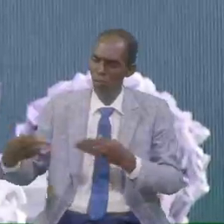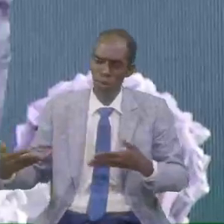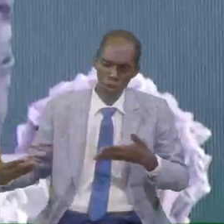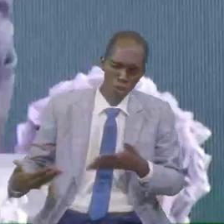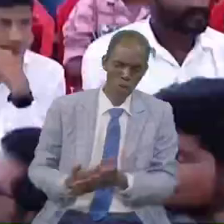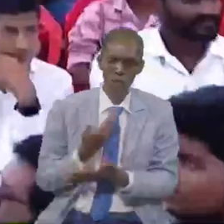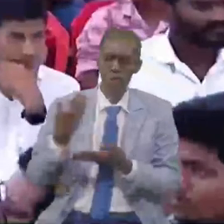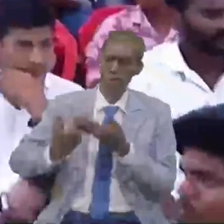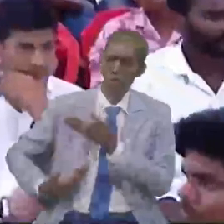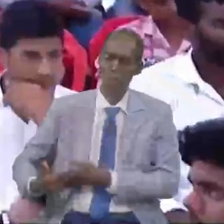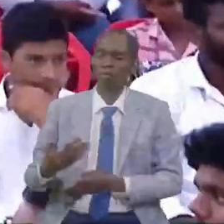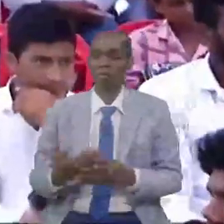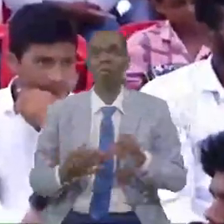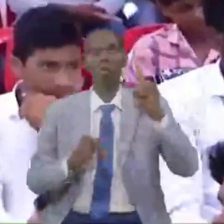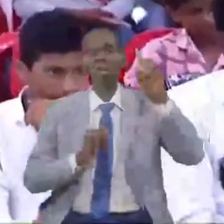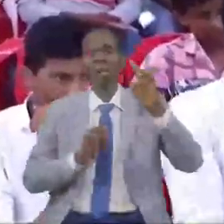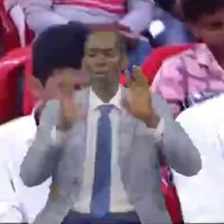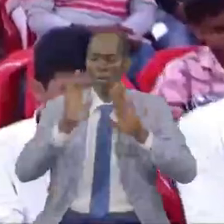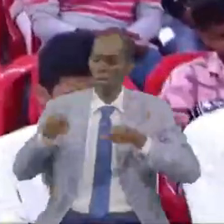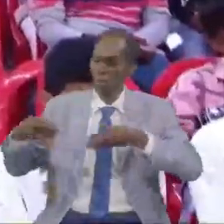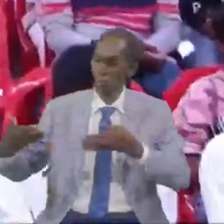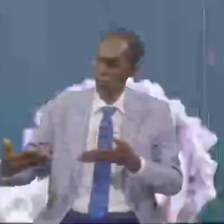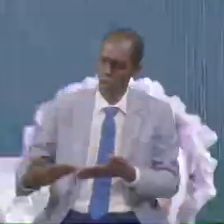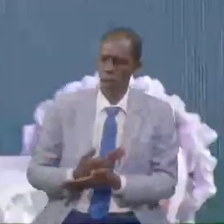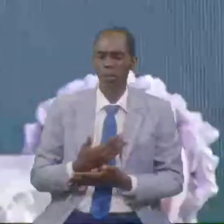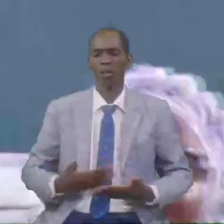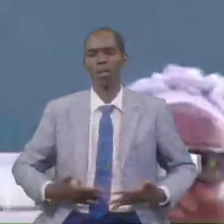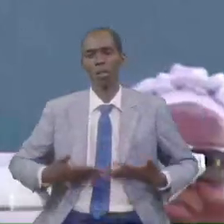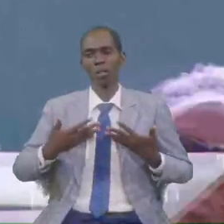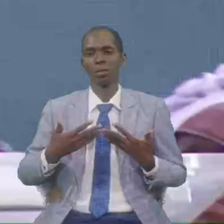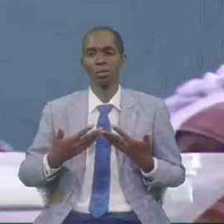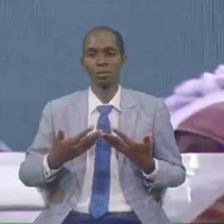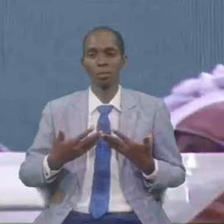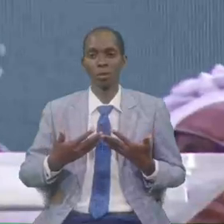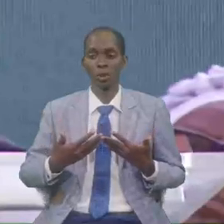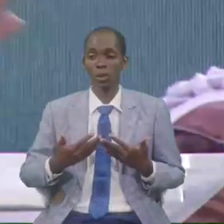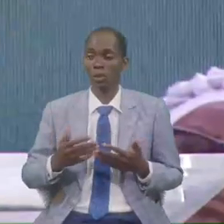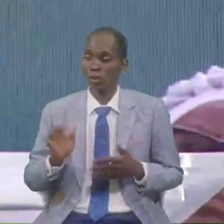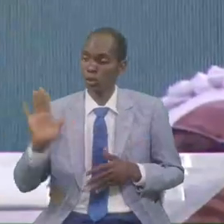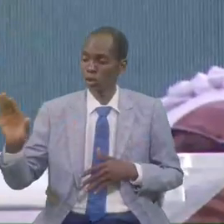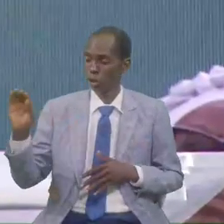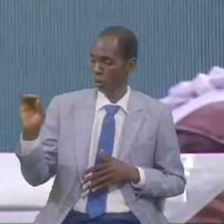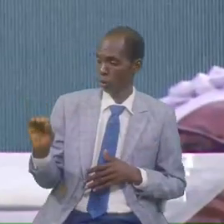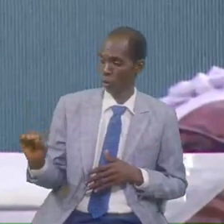la régénération. Il vous donnera une nouvelle vie.